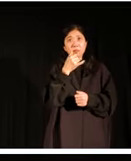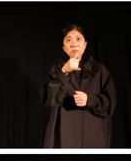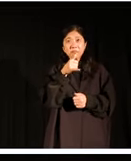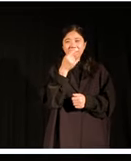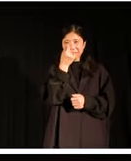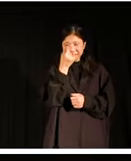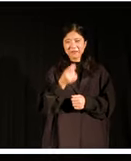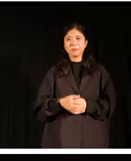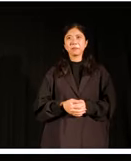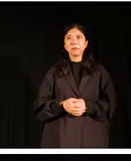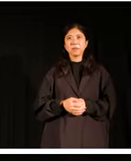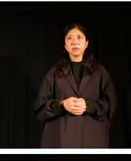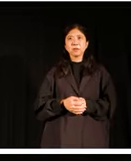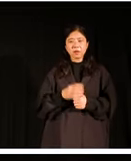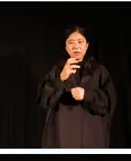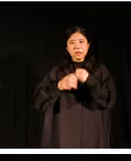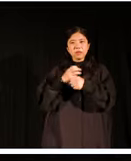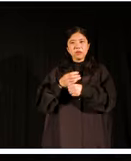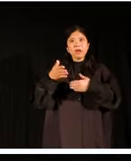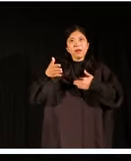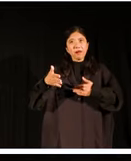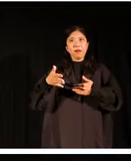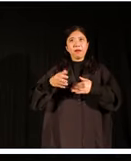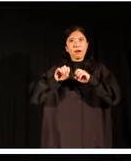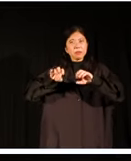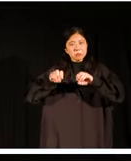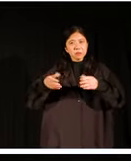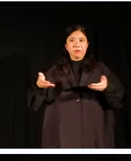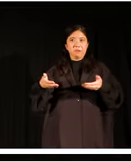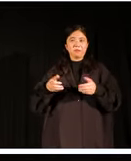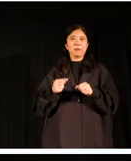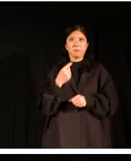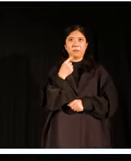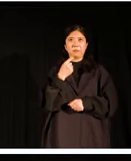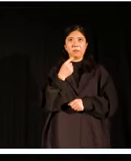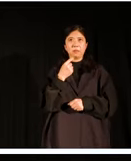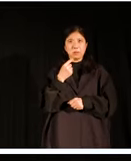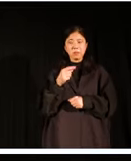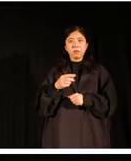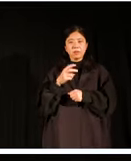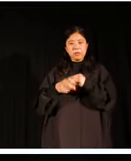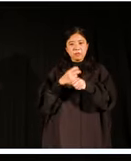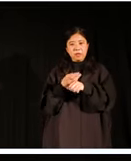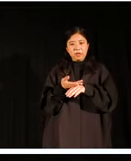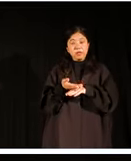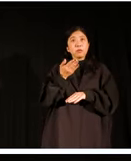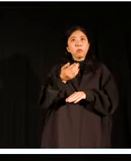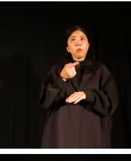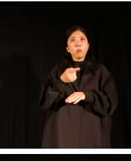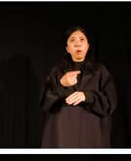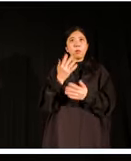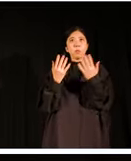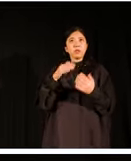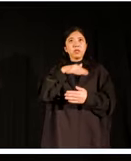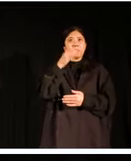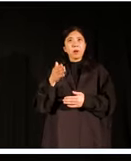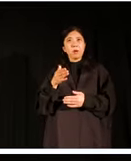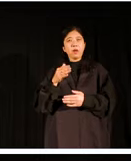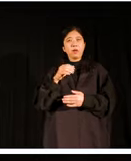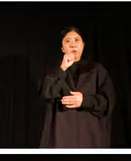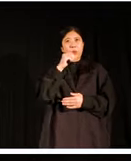が私番組30年ありしてるんですけれどもその中でえ20年以上にわって森山亮子さんの佐藤